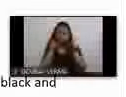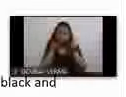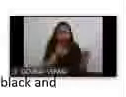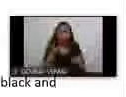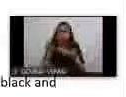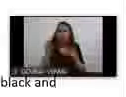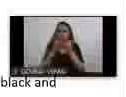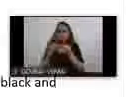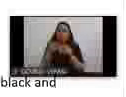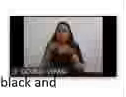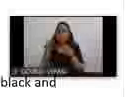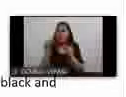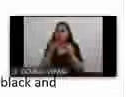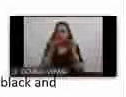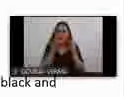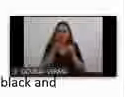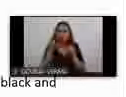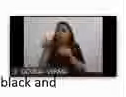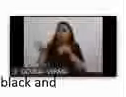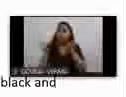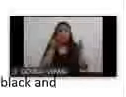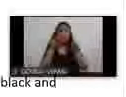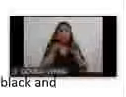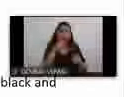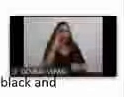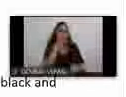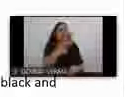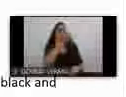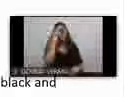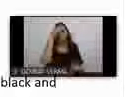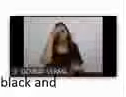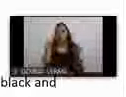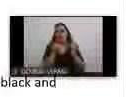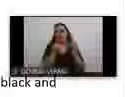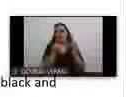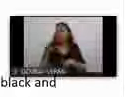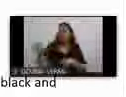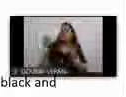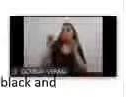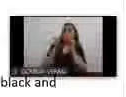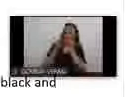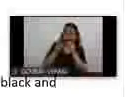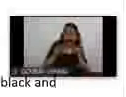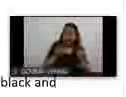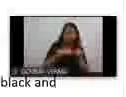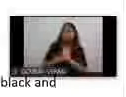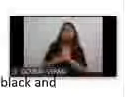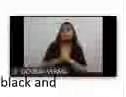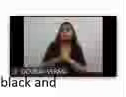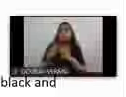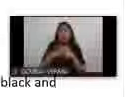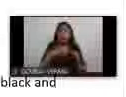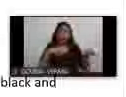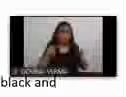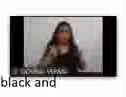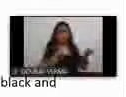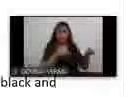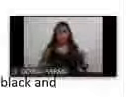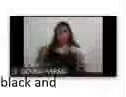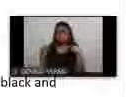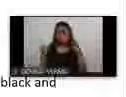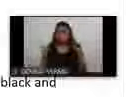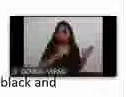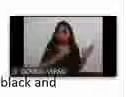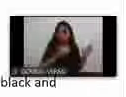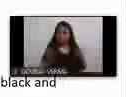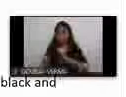करना, मूवमेंट जो आई ट्रैकिंग है वो कोऑर्डिनेशन विद हैंड एंड बॉडी हो जाता है, बॉल को